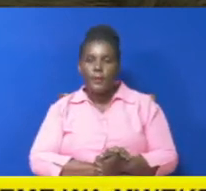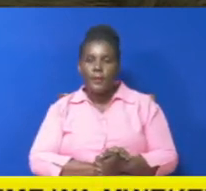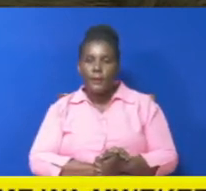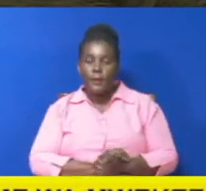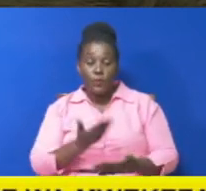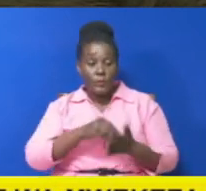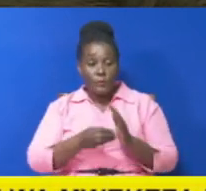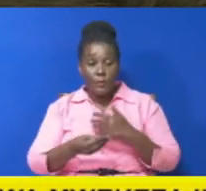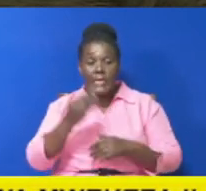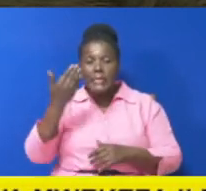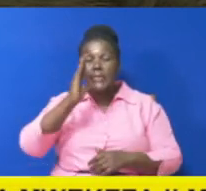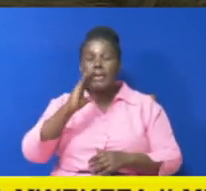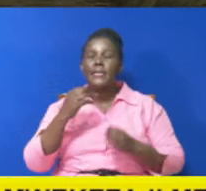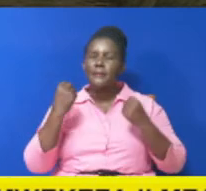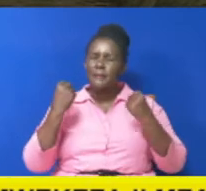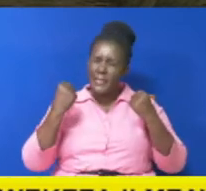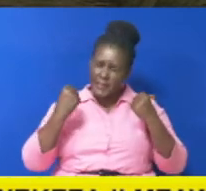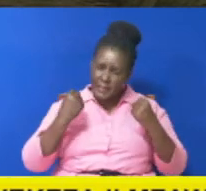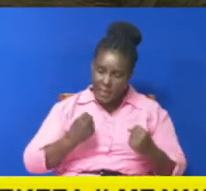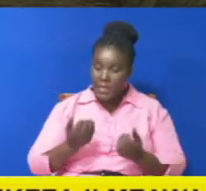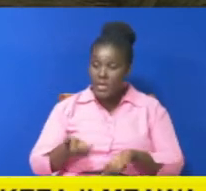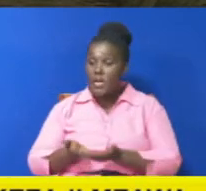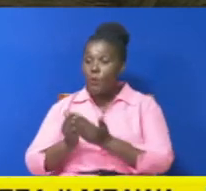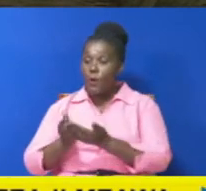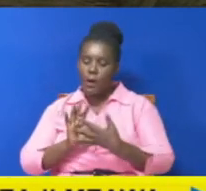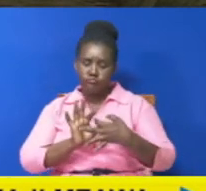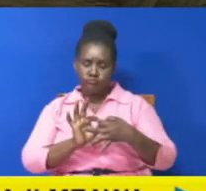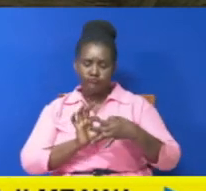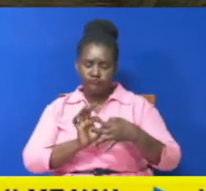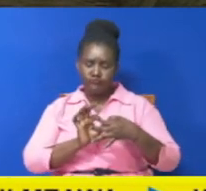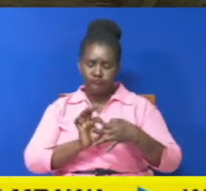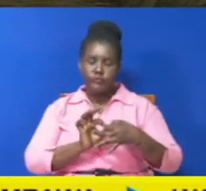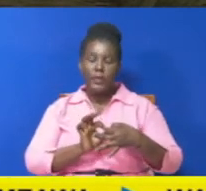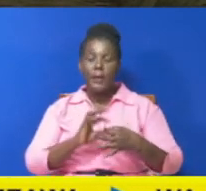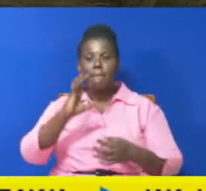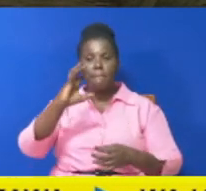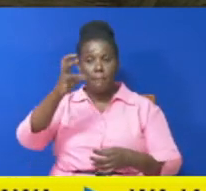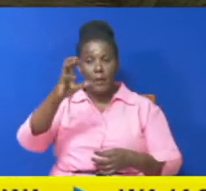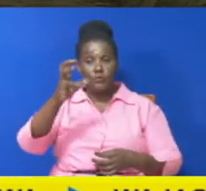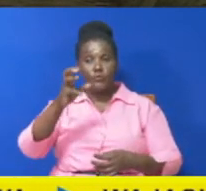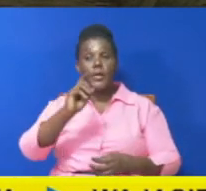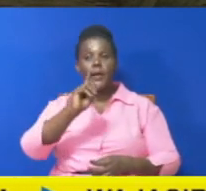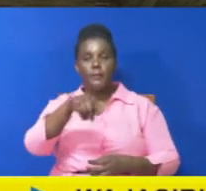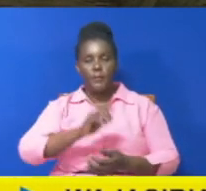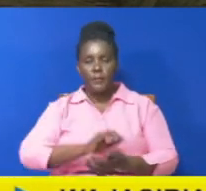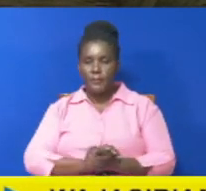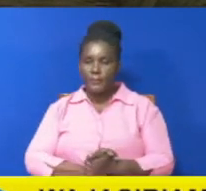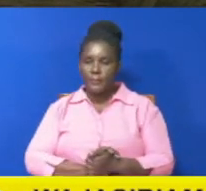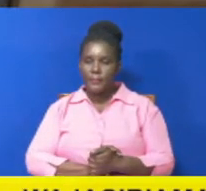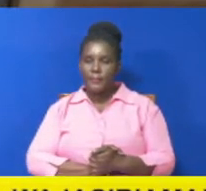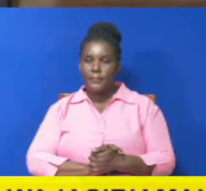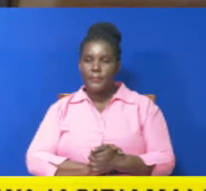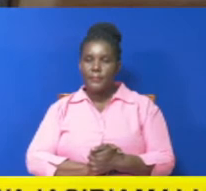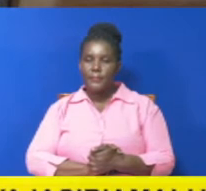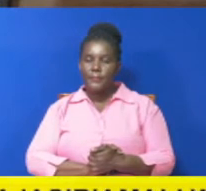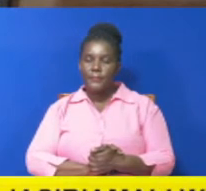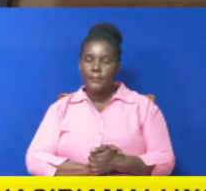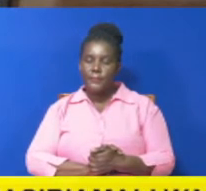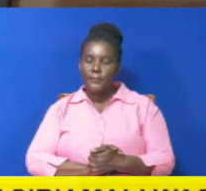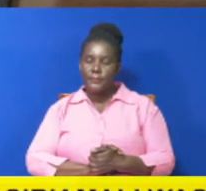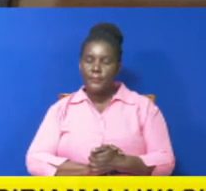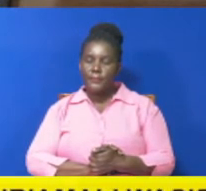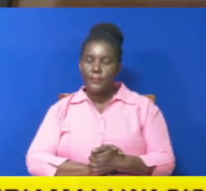jitihada ambazo serikali na wadau wanachukua inaonekana zinazaa matunda. Kwa ripoti jitihada gani? Yes,